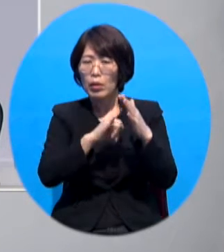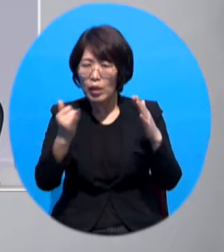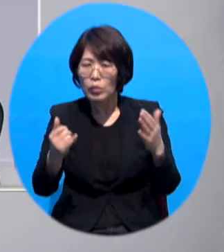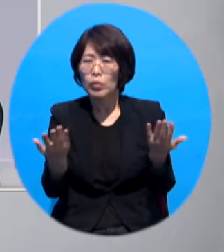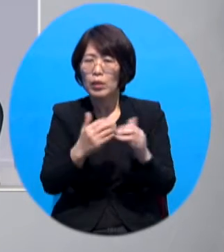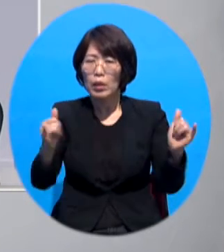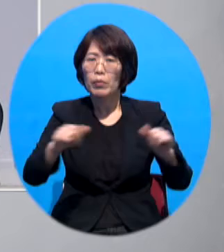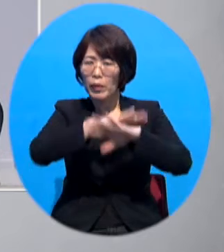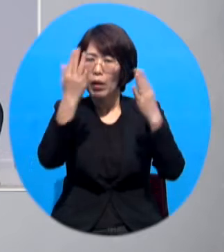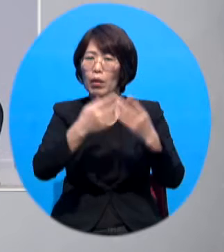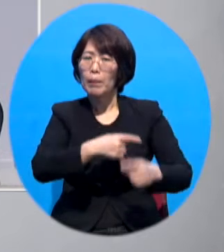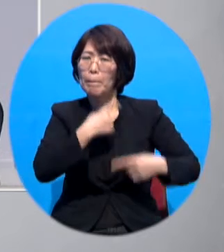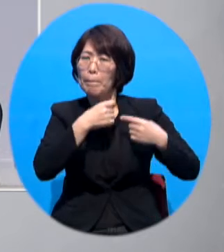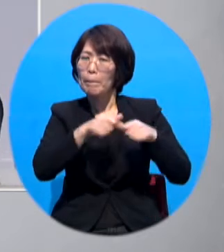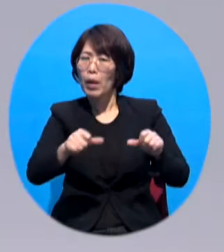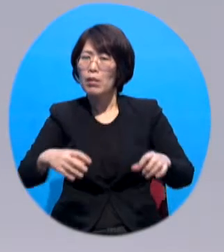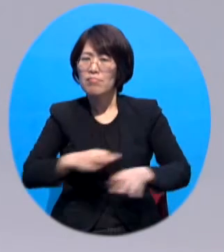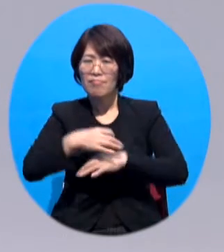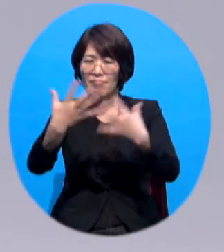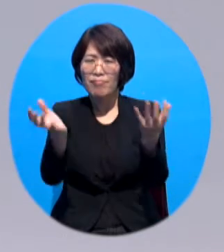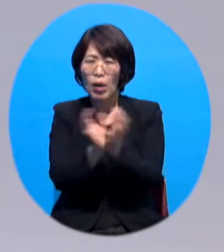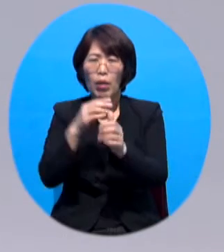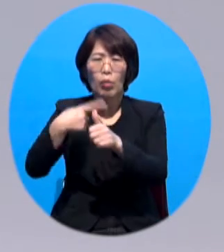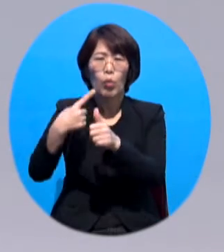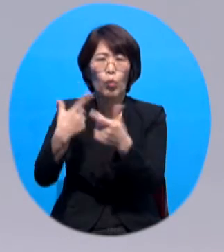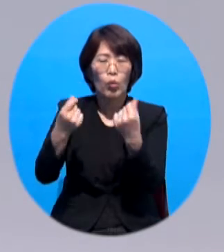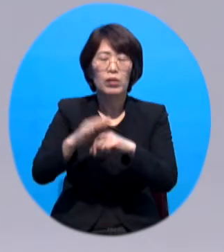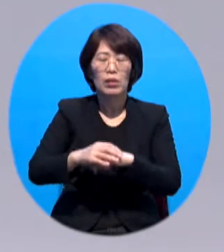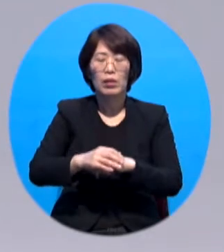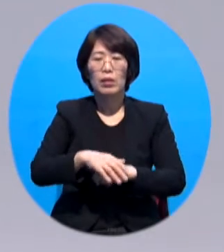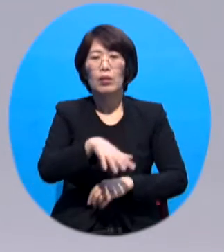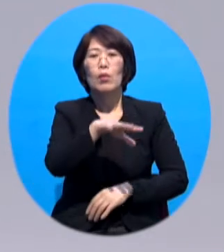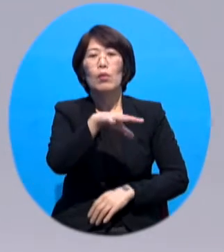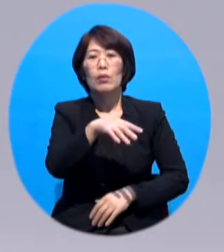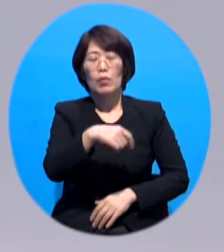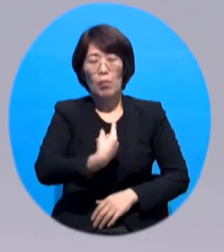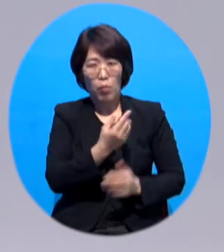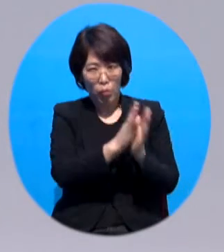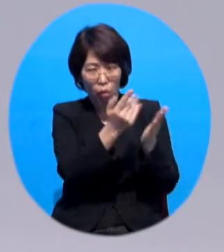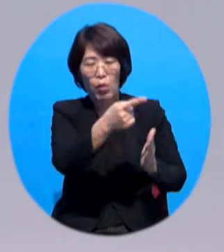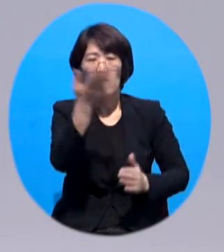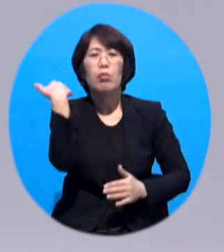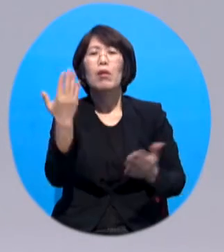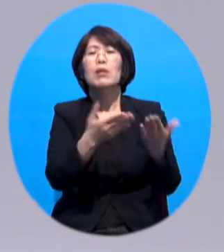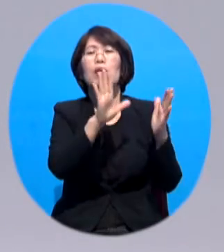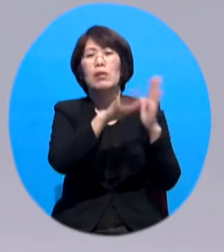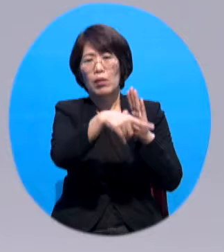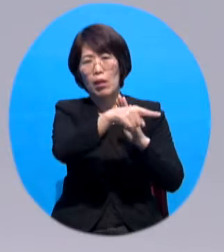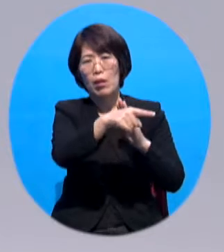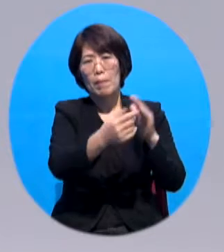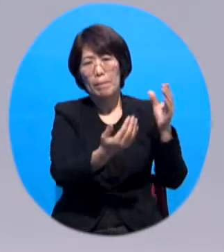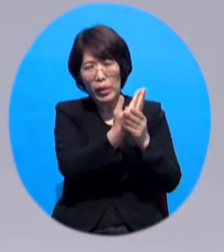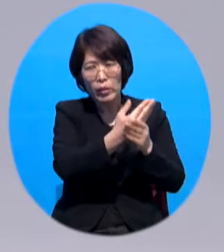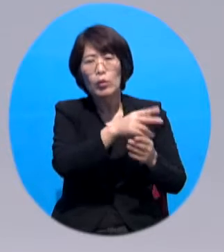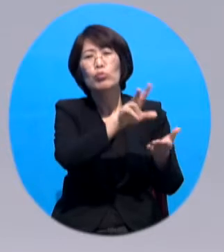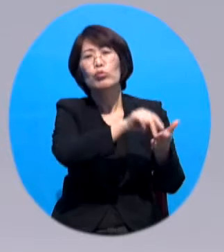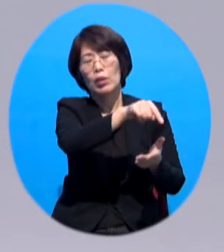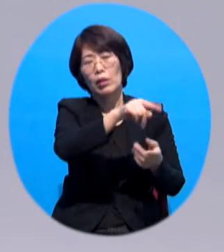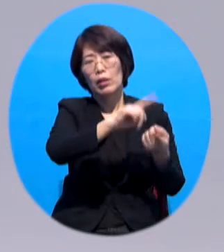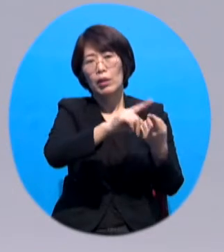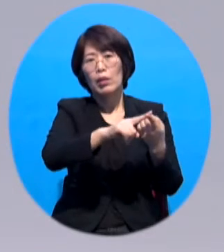명예를 훼손하는 겁니다 본인 제주 씨의 발생했던 사건에 대해서 문제를 지적하는 것에 대해서는